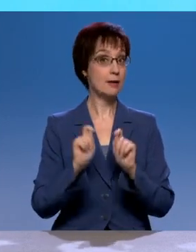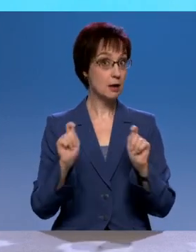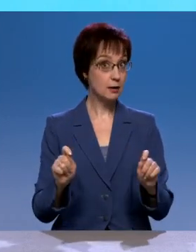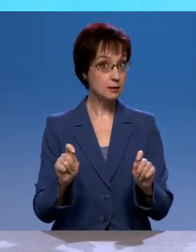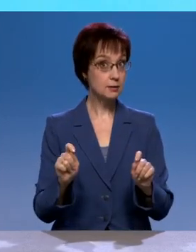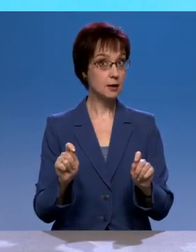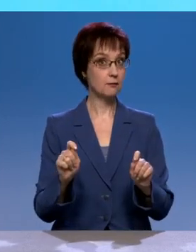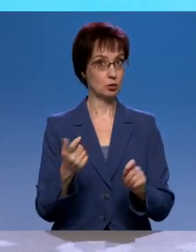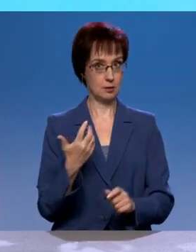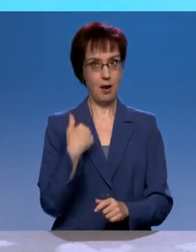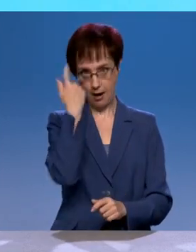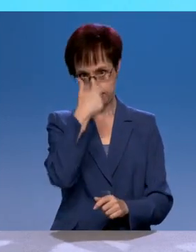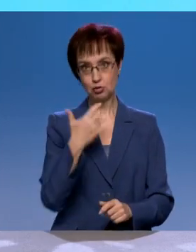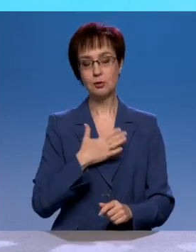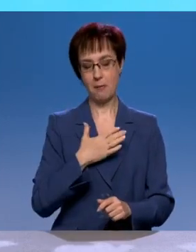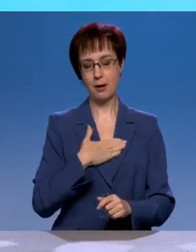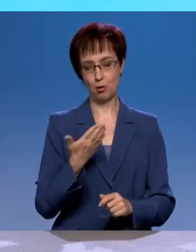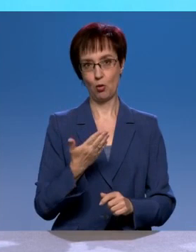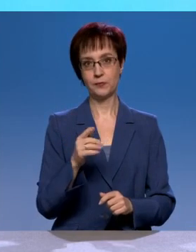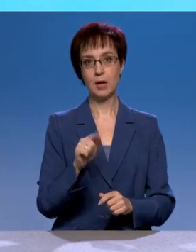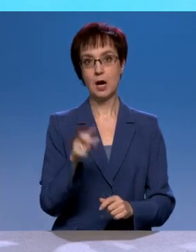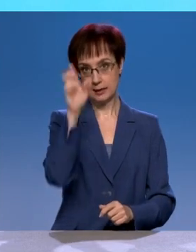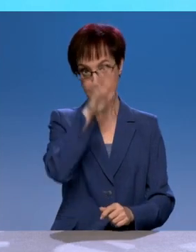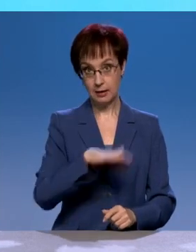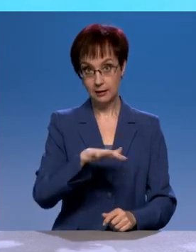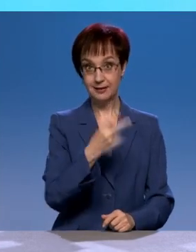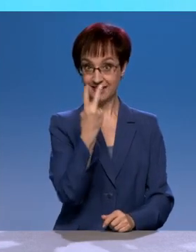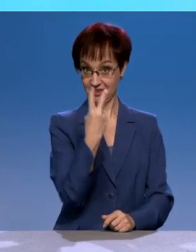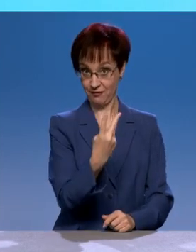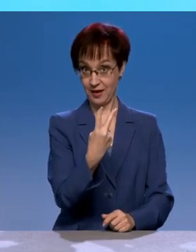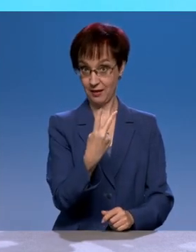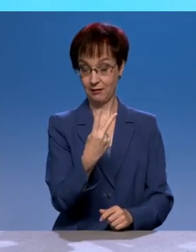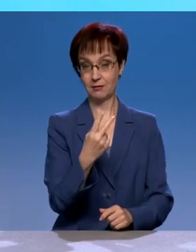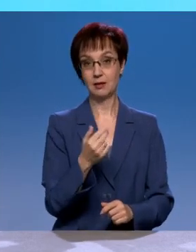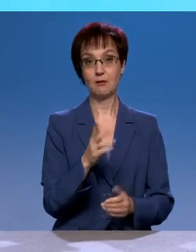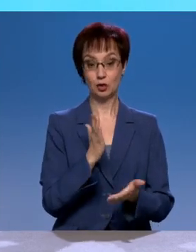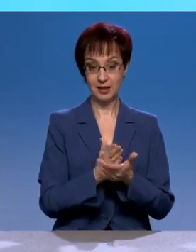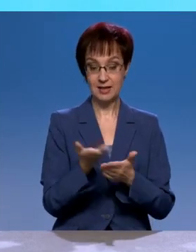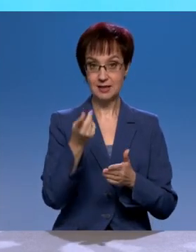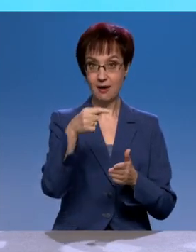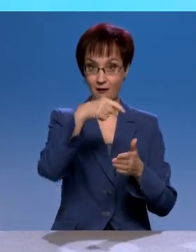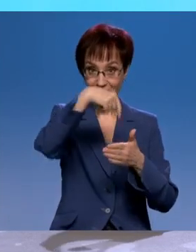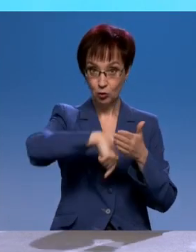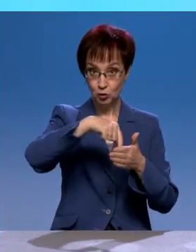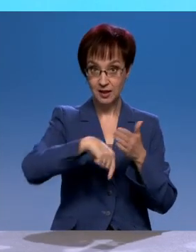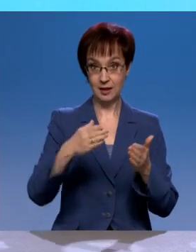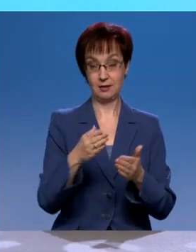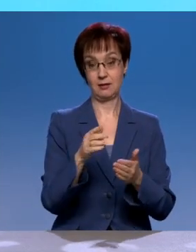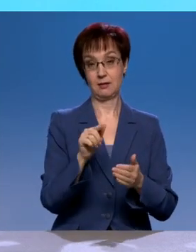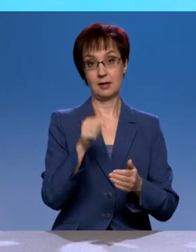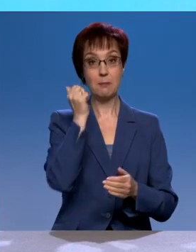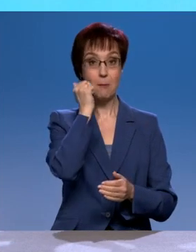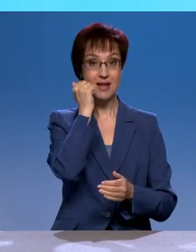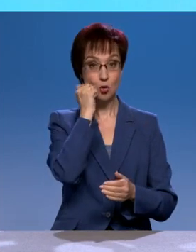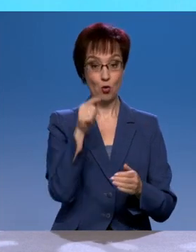две, как минимум, да. Есть вот эта вот страна в Бульварном кольце, у которой проблема, что не грузится Facebook быстро. И страна